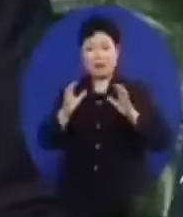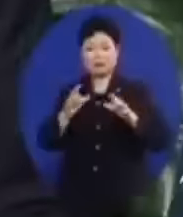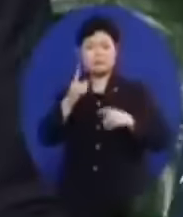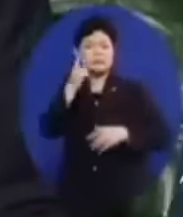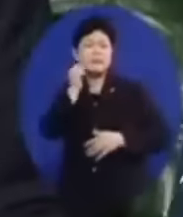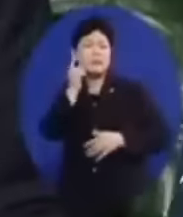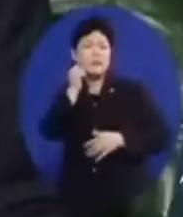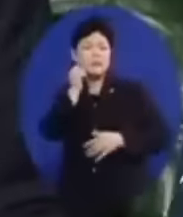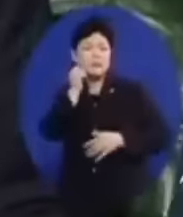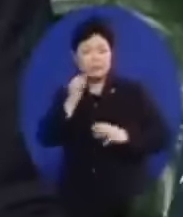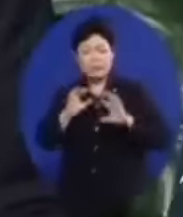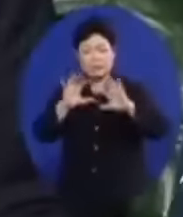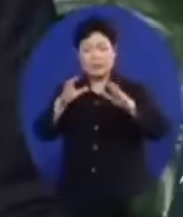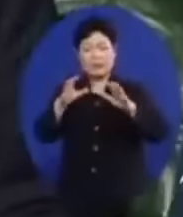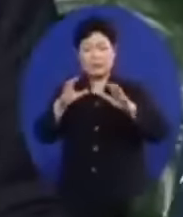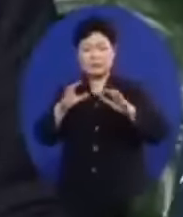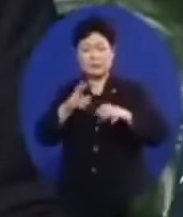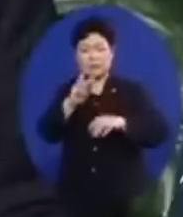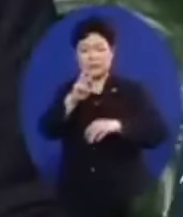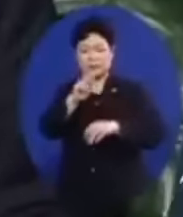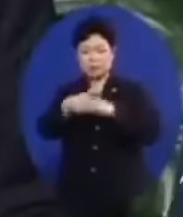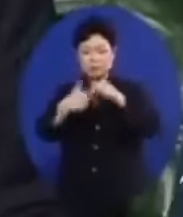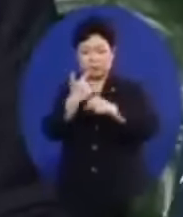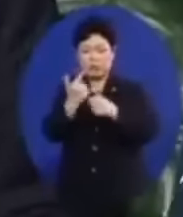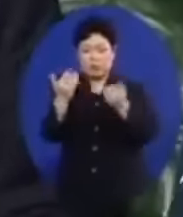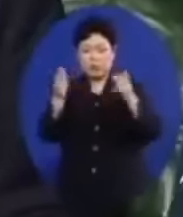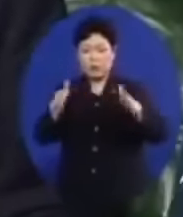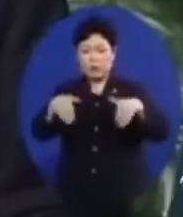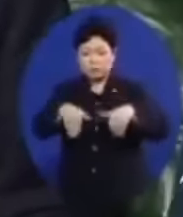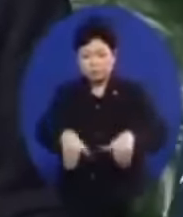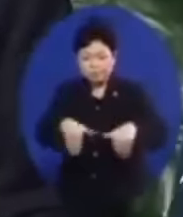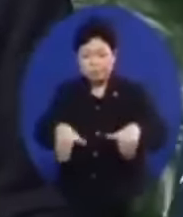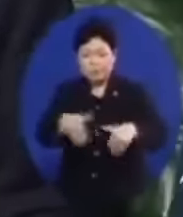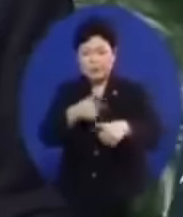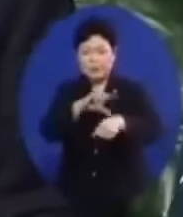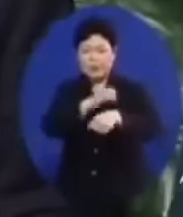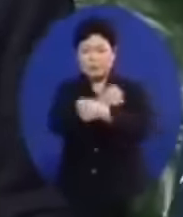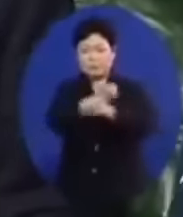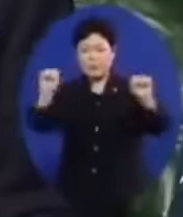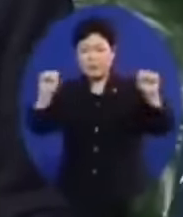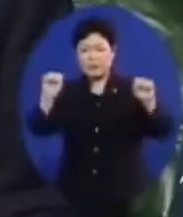일본에 36년 동안 종살이 하다가 해방되었는데